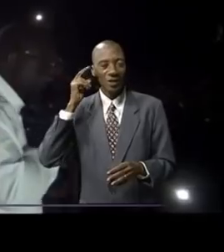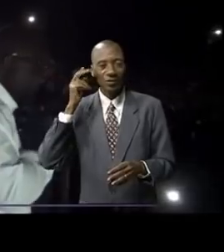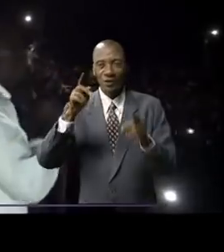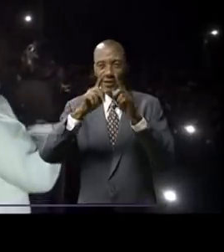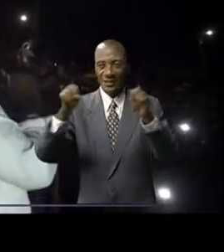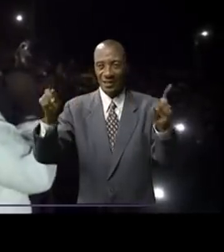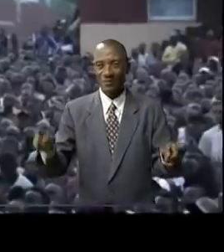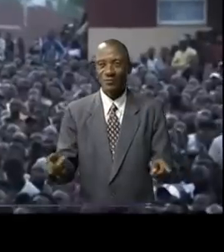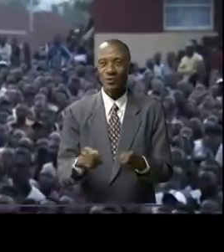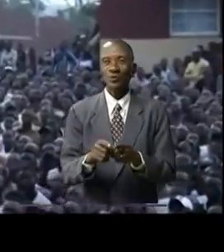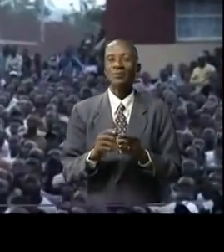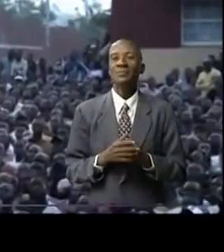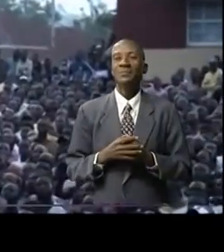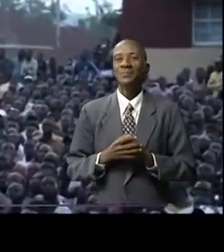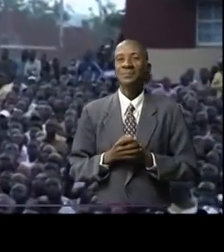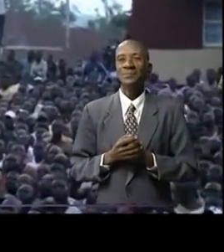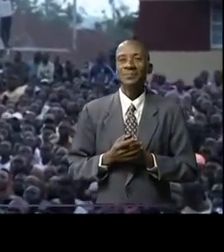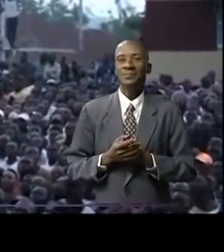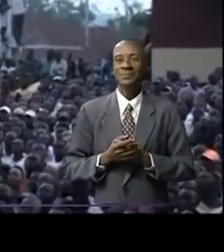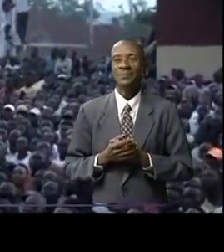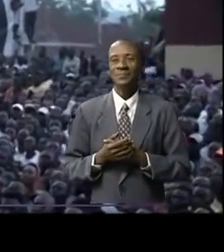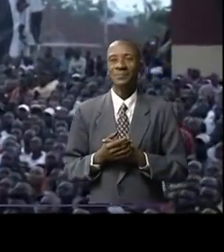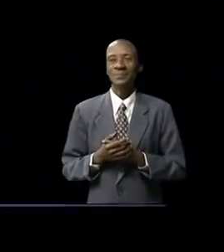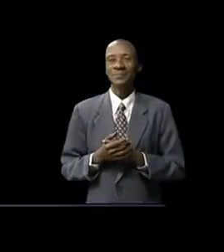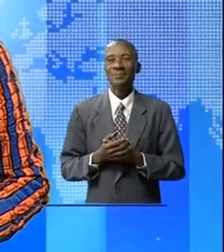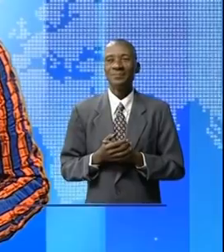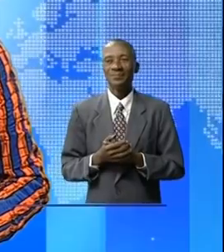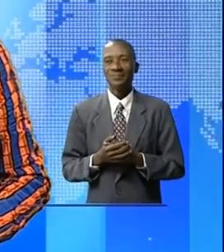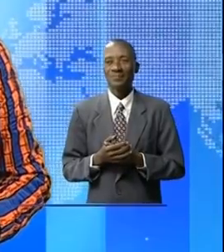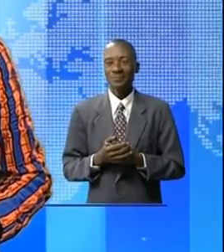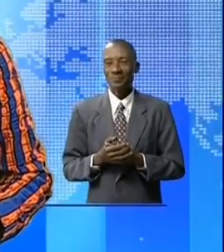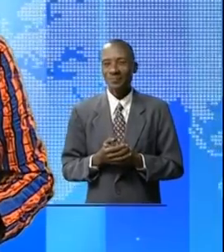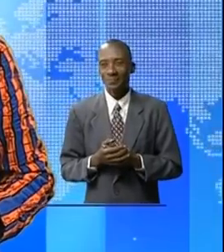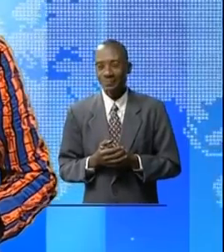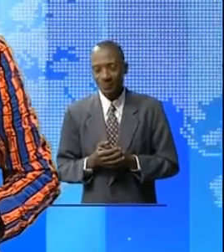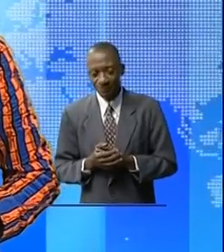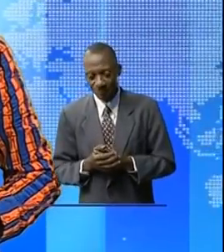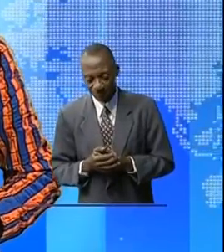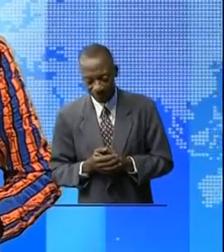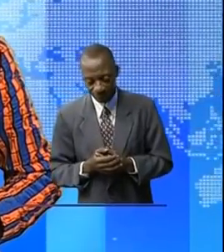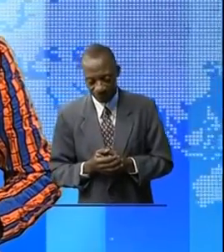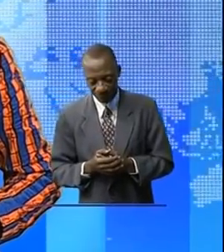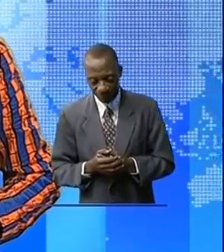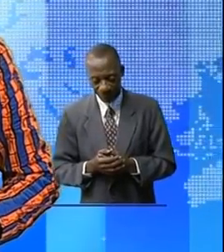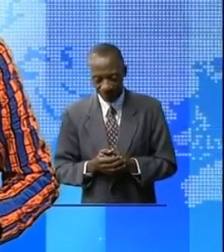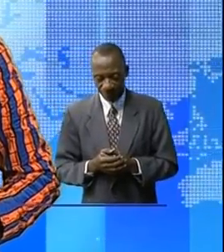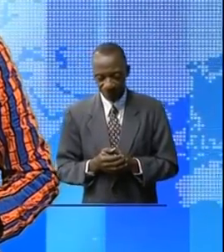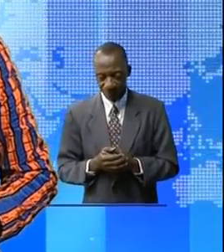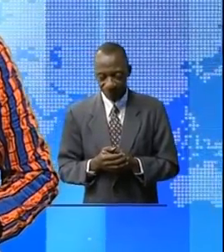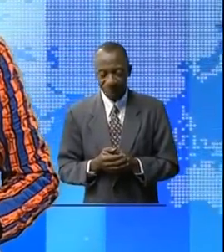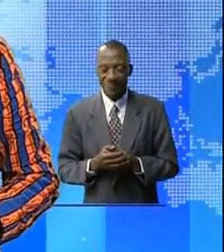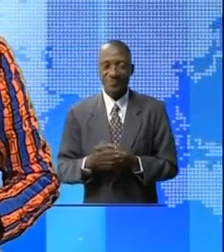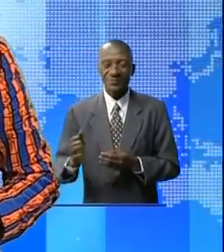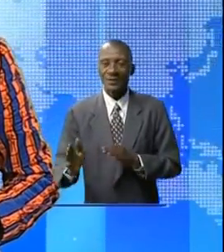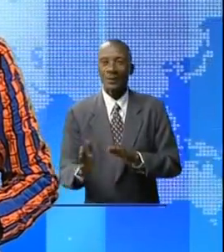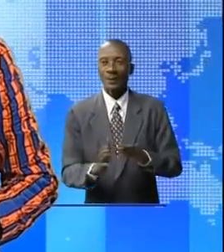Oui. Lancement de la campagne sur la fiscalité